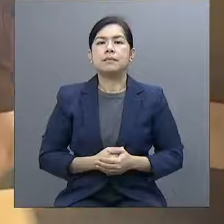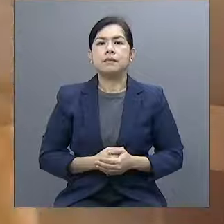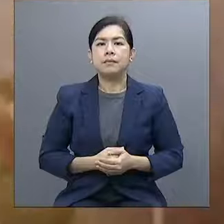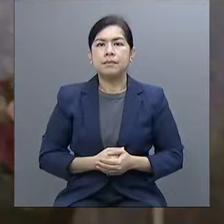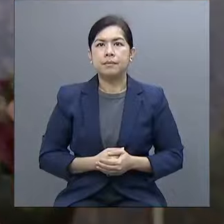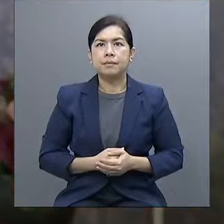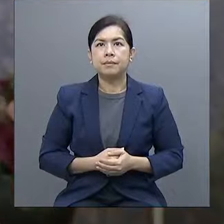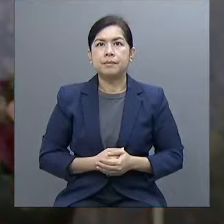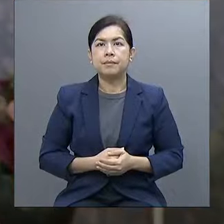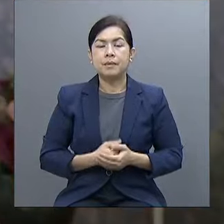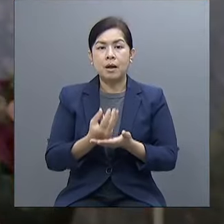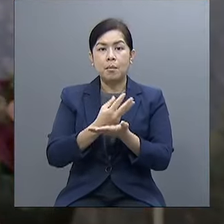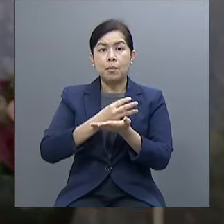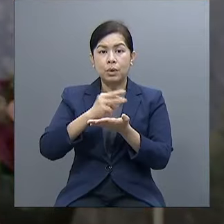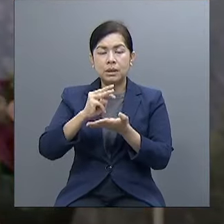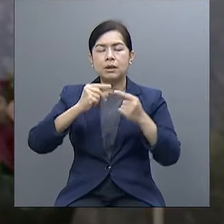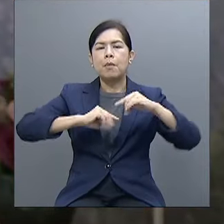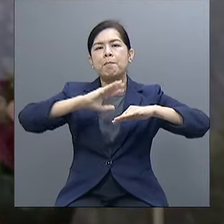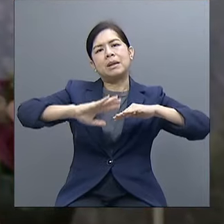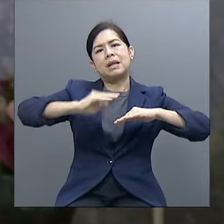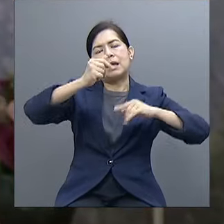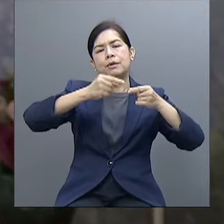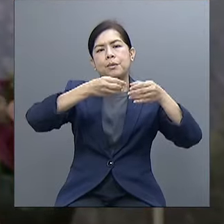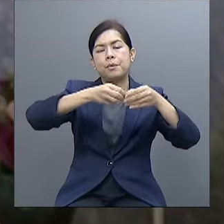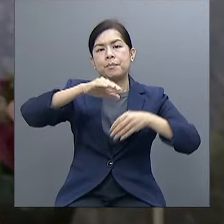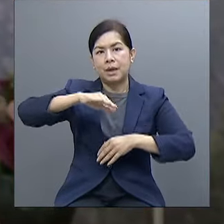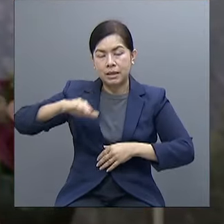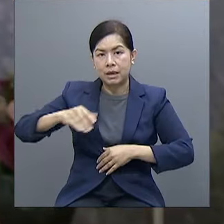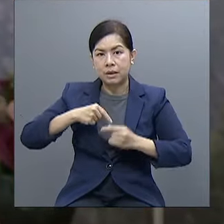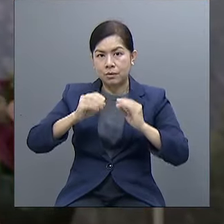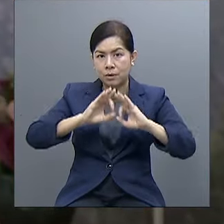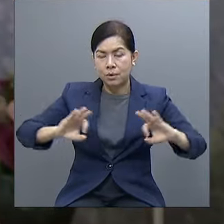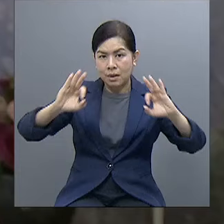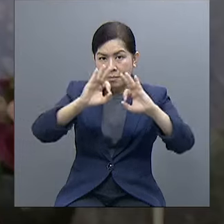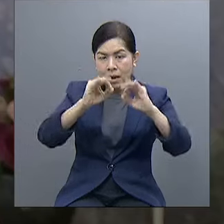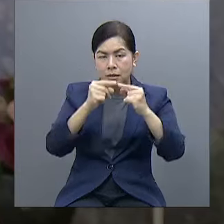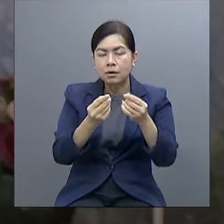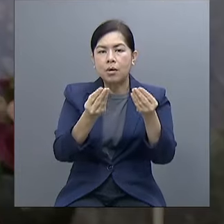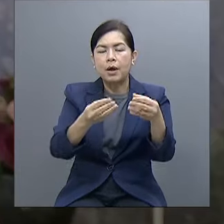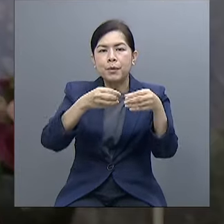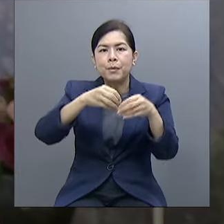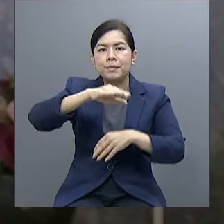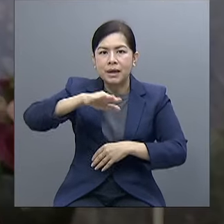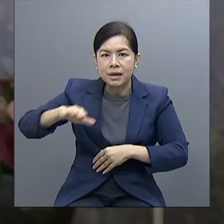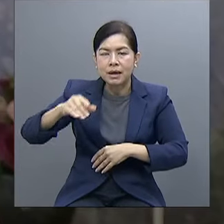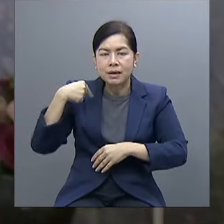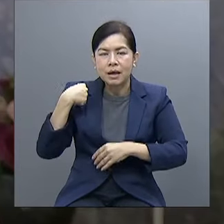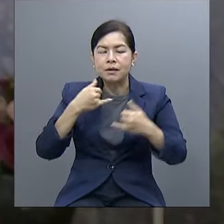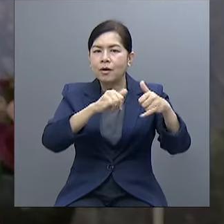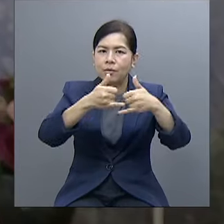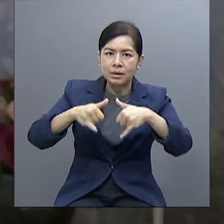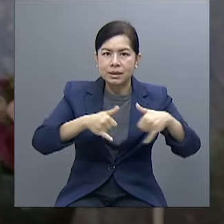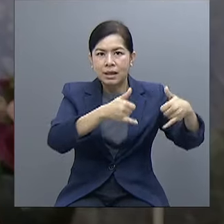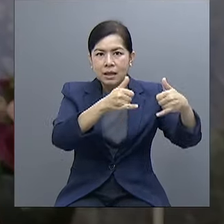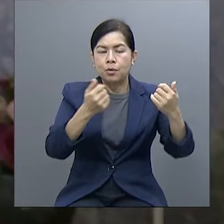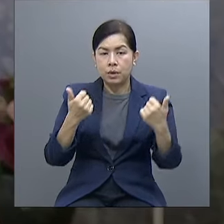จากมูลนิธิเพื่อการพัฒนาเด็กนะคะเราเน้นกระบวนการพัฒนาเด็กผ่านการเล่นค่ะวันนี้ก็เลยมาจัดมุมเกี่ยวกับเรื่องสถาน